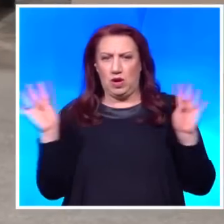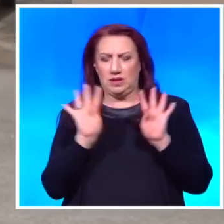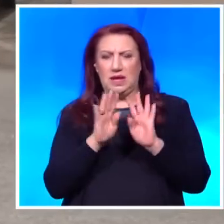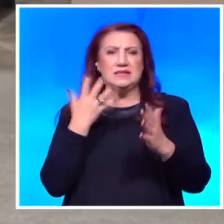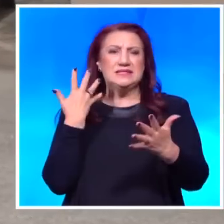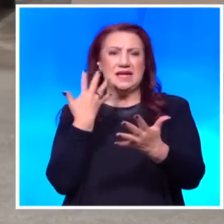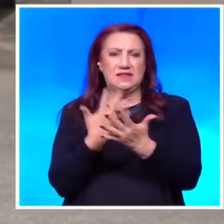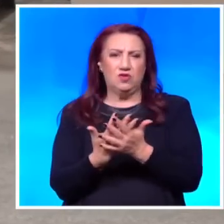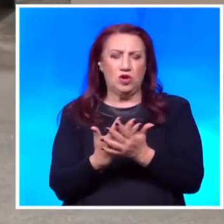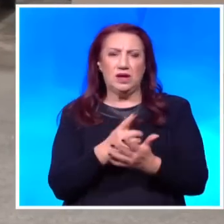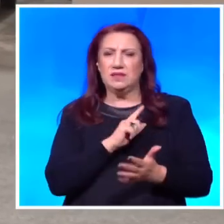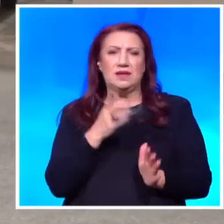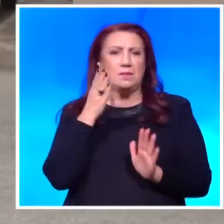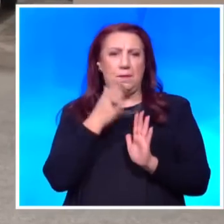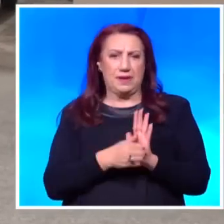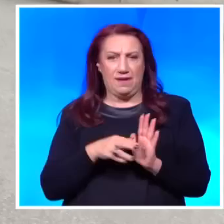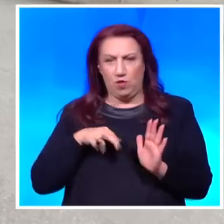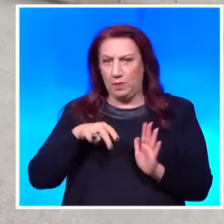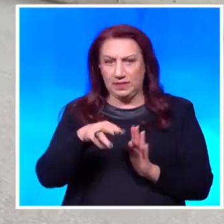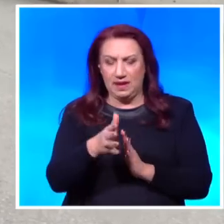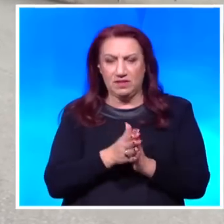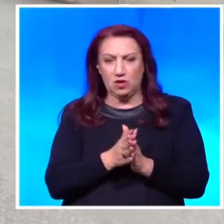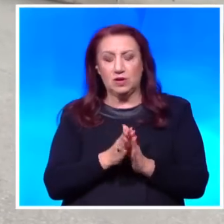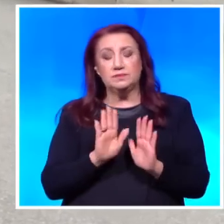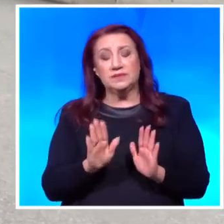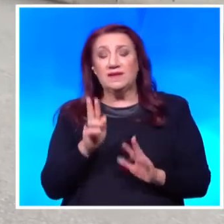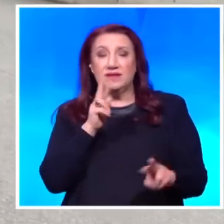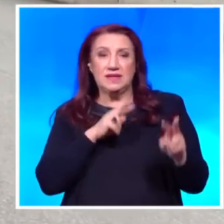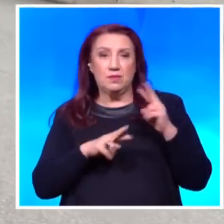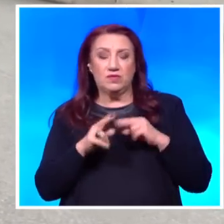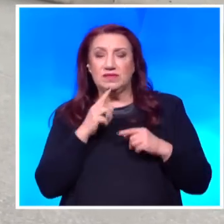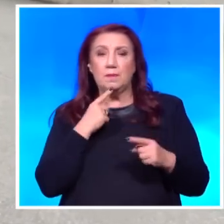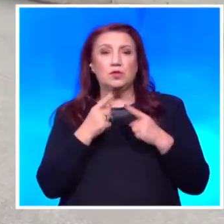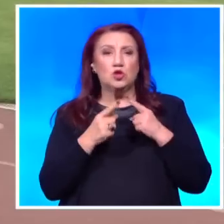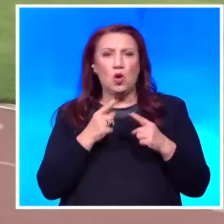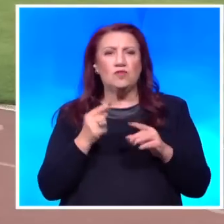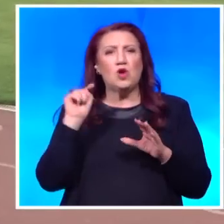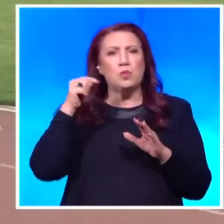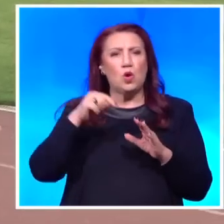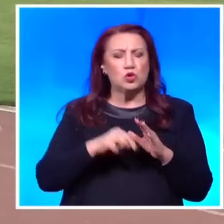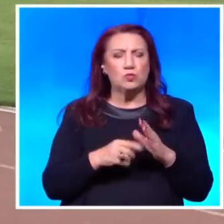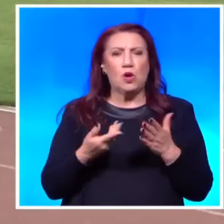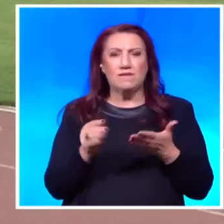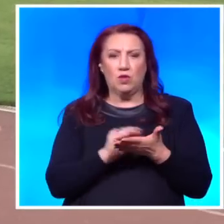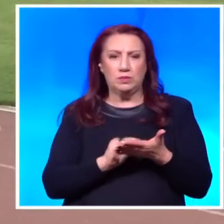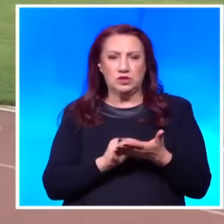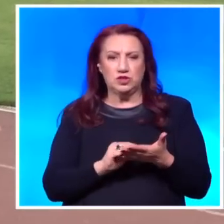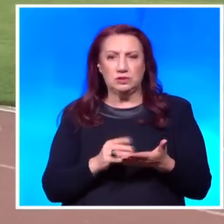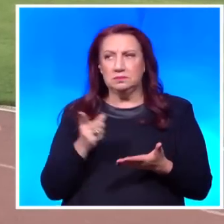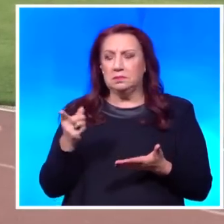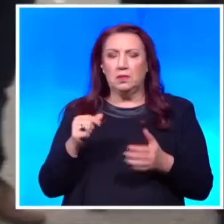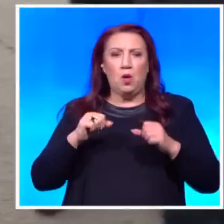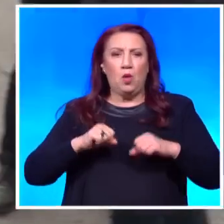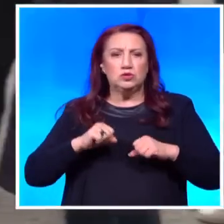ли право да преминат? Не мога да кажа, не знам. Концесионния договор. Те първо ще видим подробности по договора. Самата община не знае какво отношение,